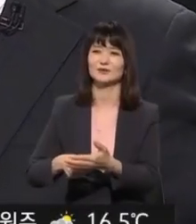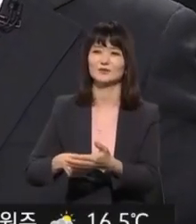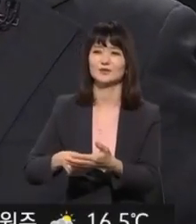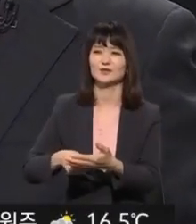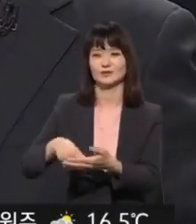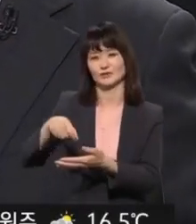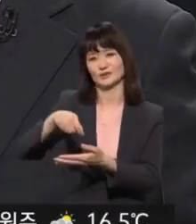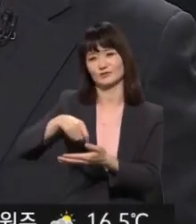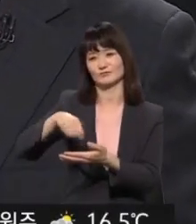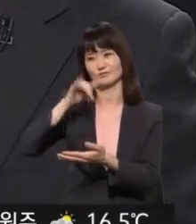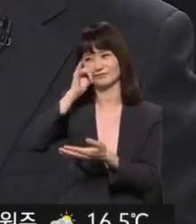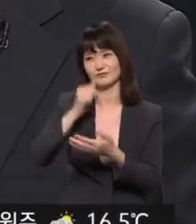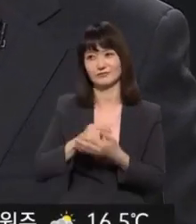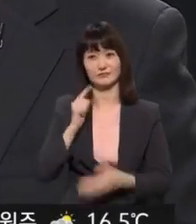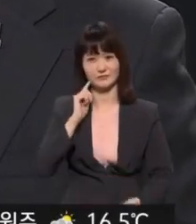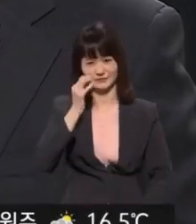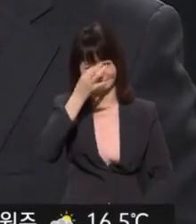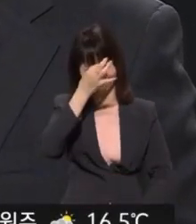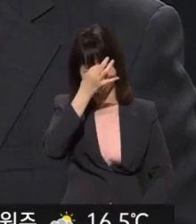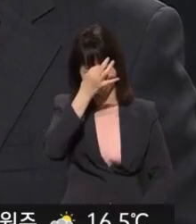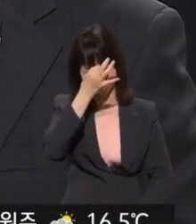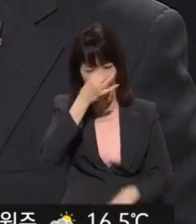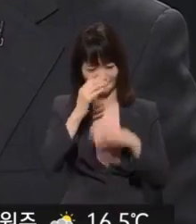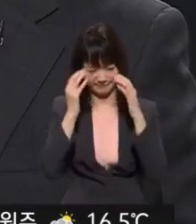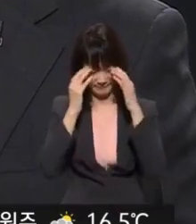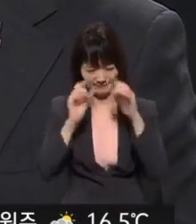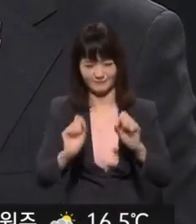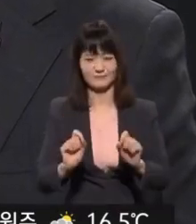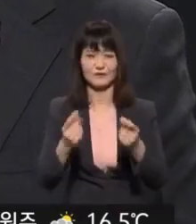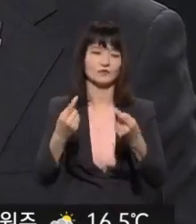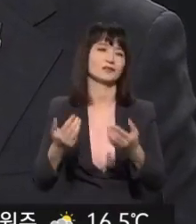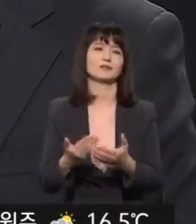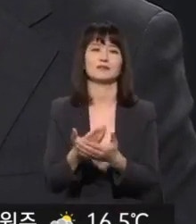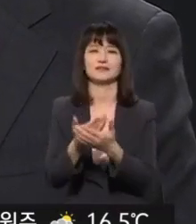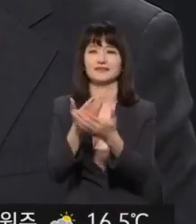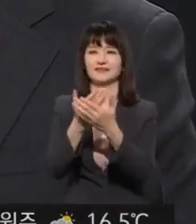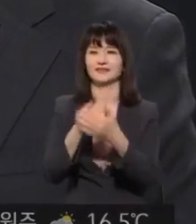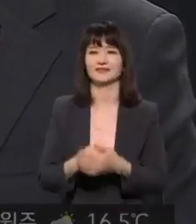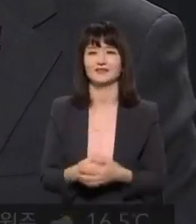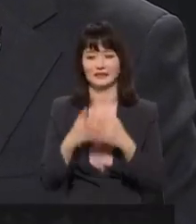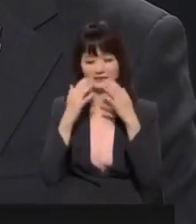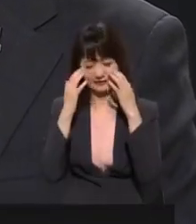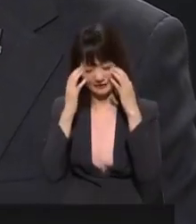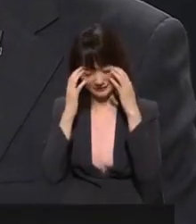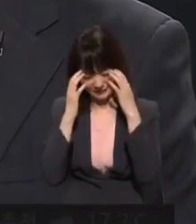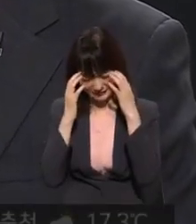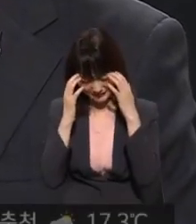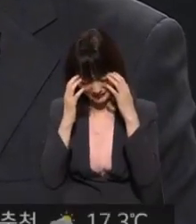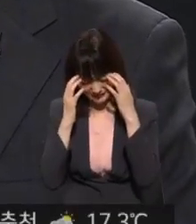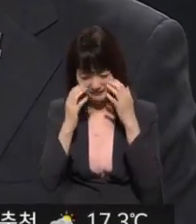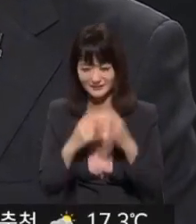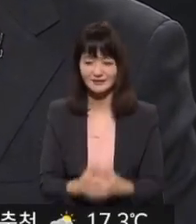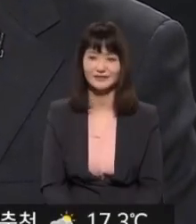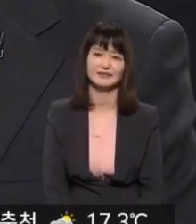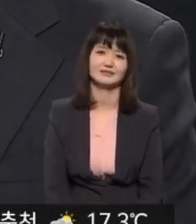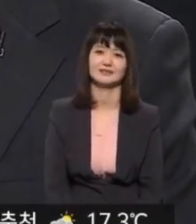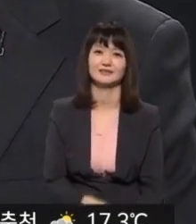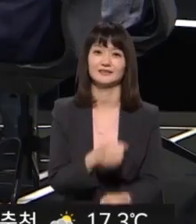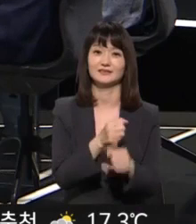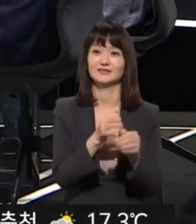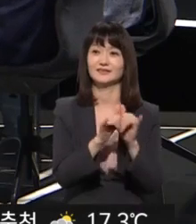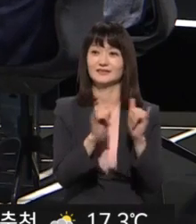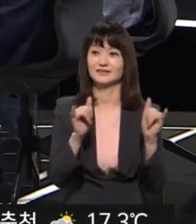아니 예술은 항상 이 고통과 함께 성장하는 법이거든요. 네, 고통스럽습니다. 네. 일단 뭐 저희 제작진 중에